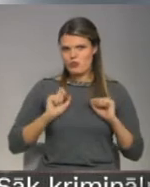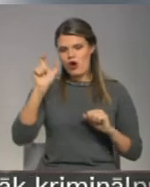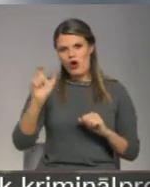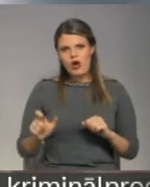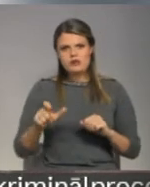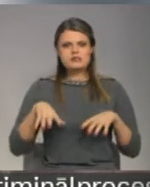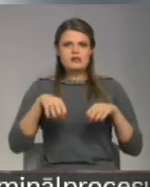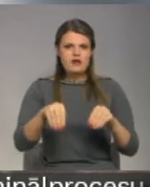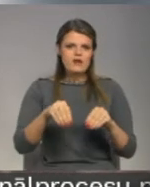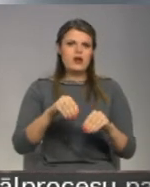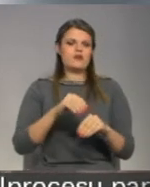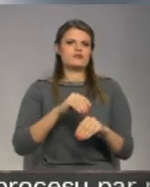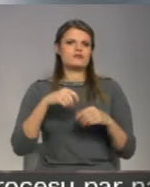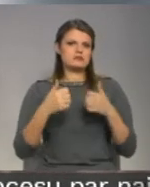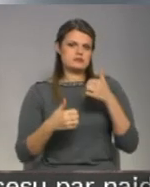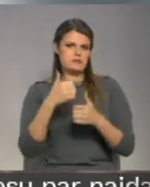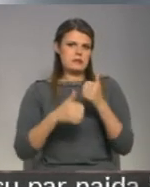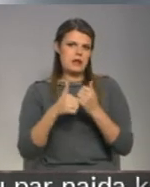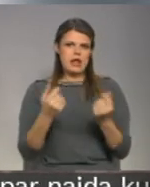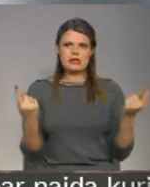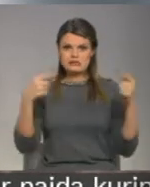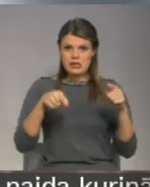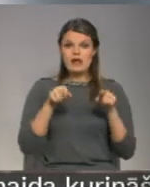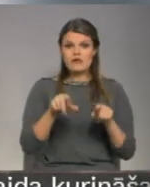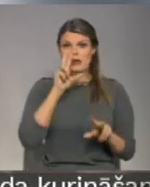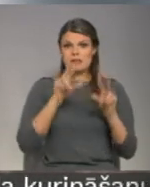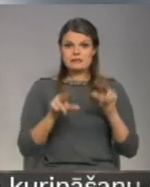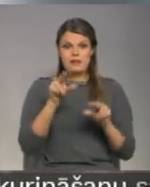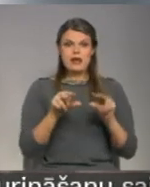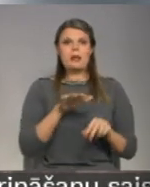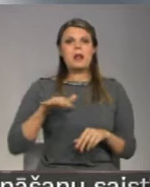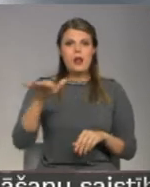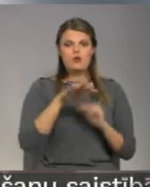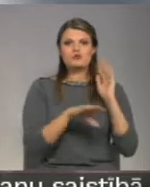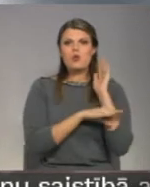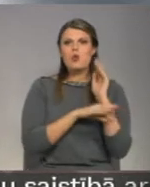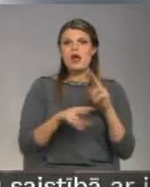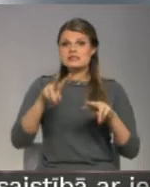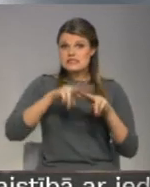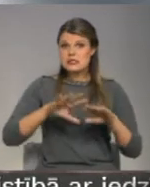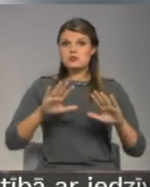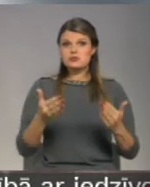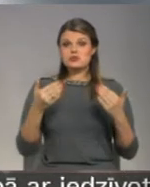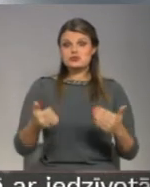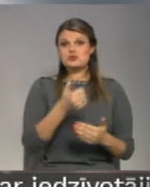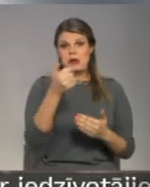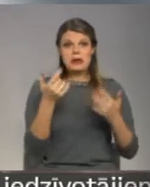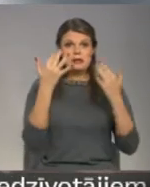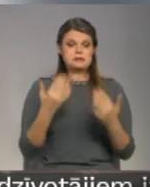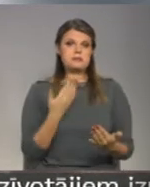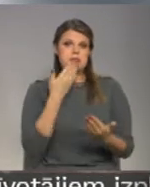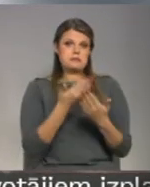sportistu veikumu spēles laikā. Pat labāk viņi izmēģinājumu laukums atrodas Kocēnos un šogad risinājumu paredzēts piedāvāt